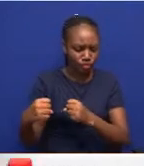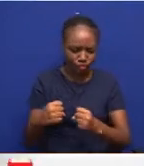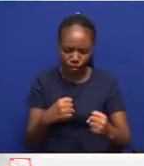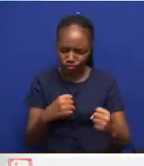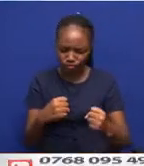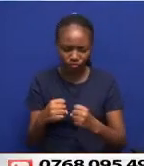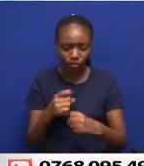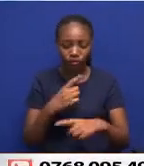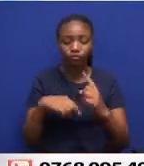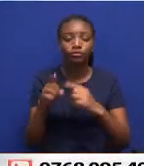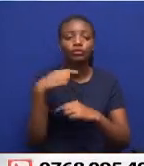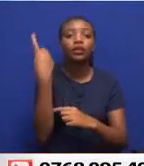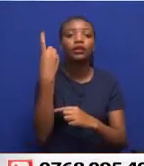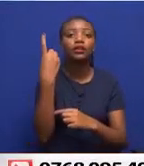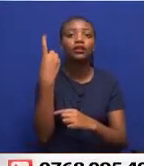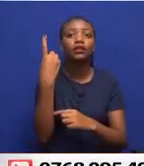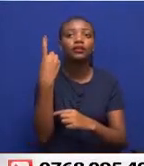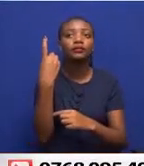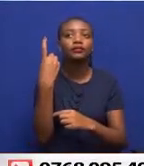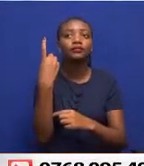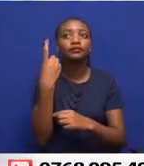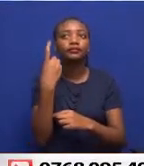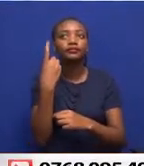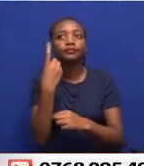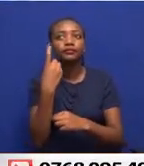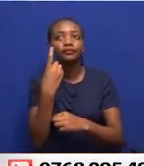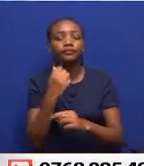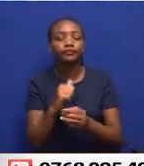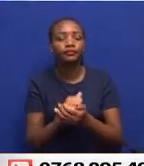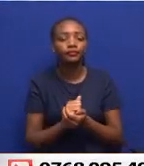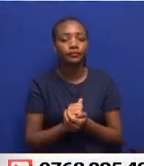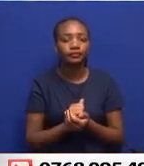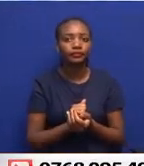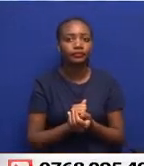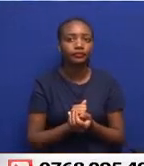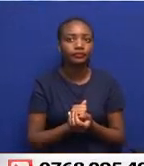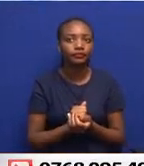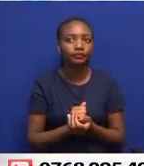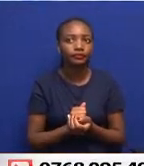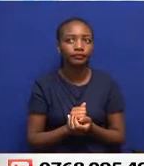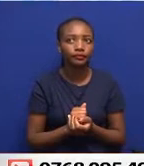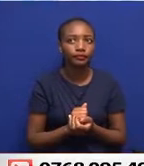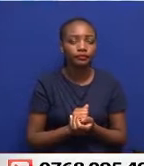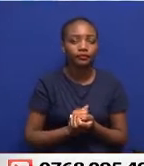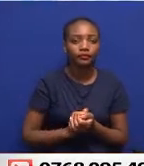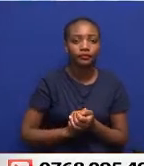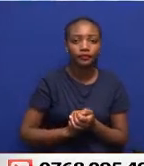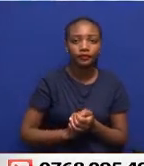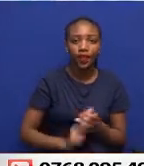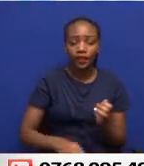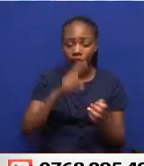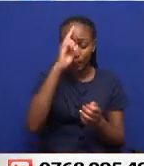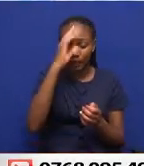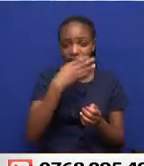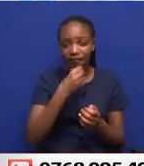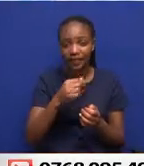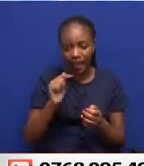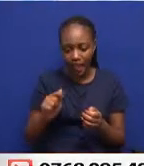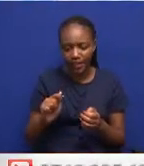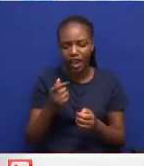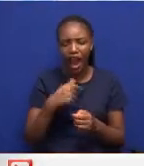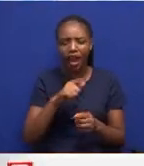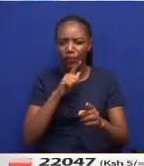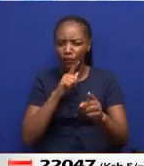won. The generals are here, the soldiers are behind us. And we